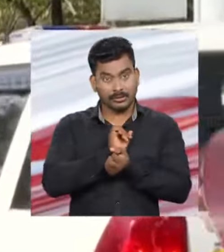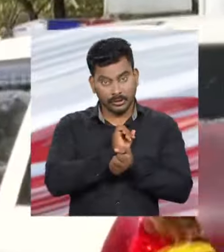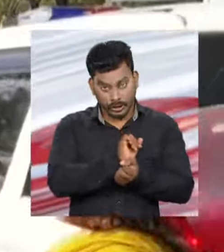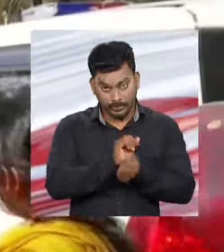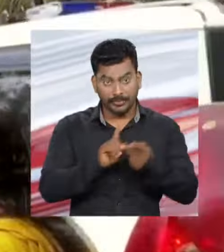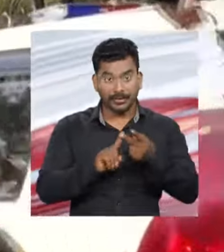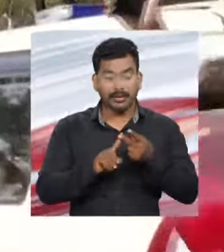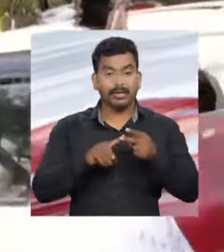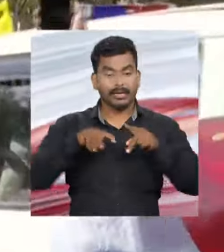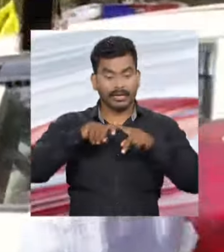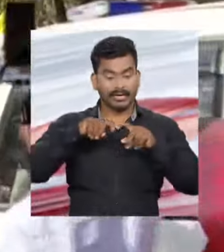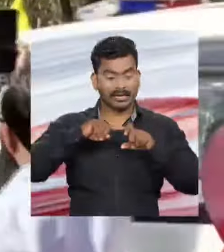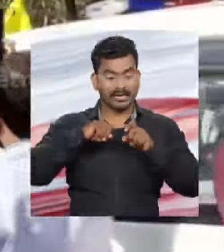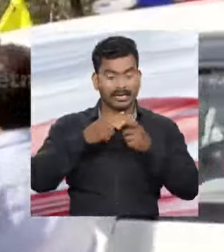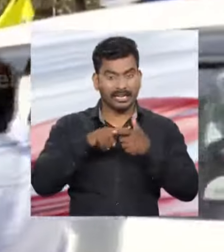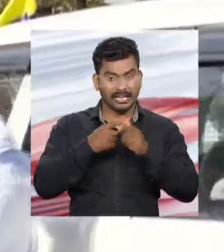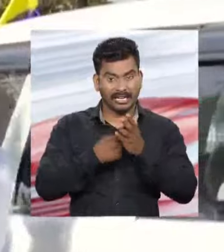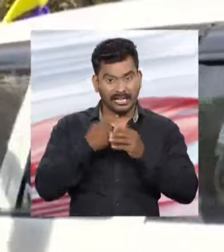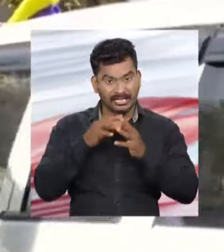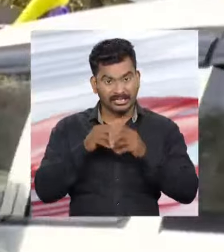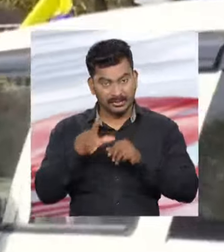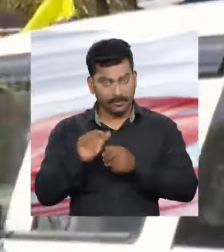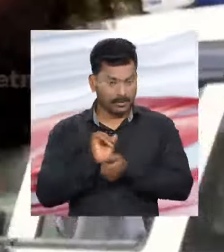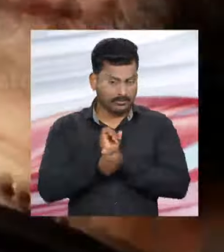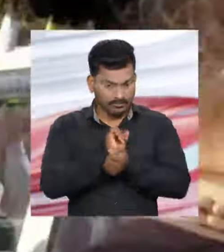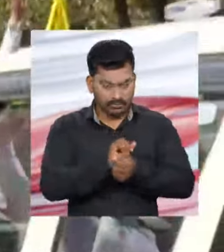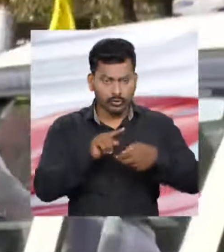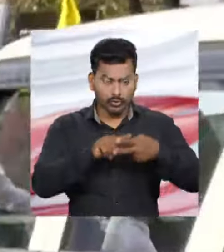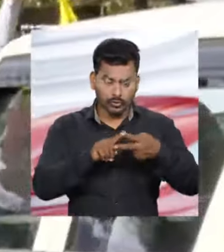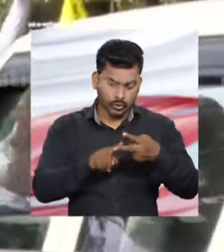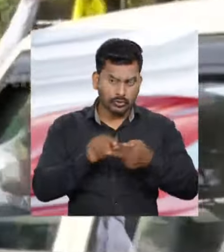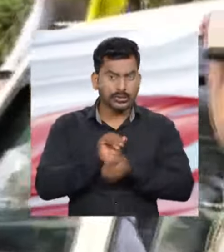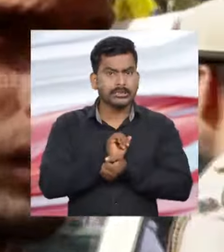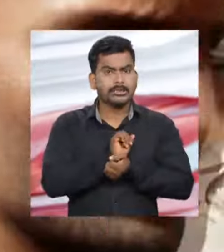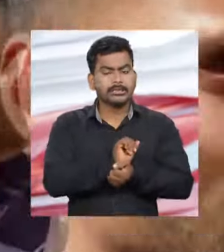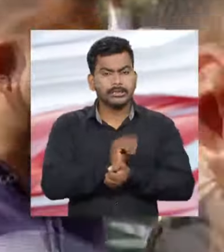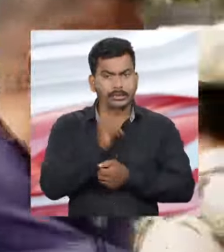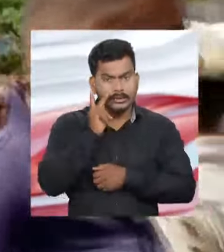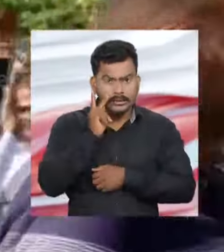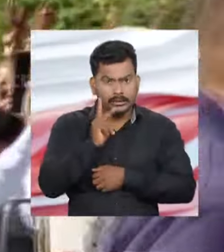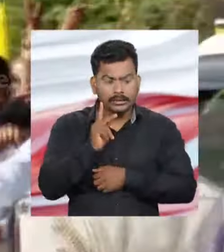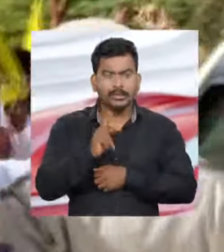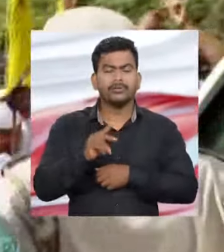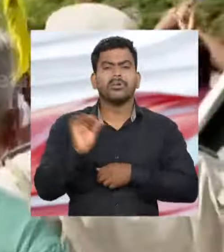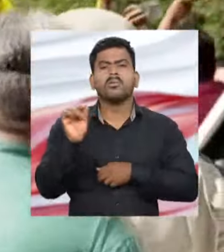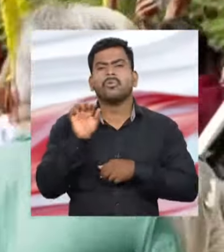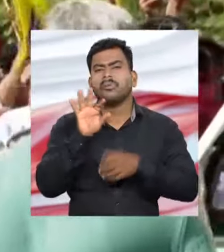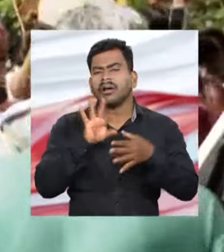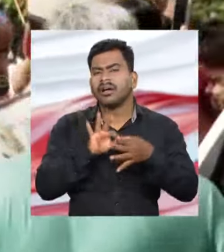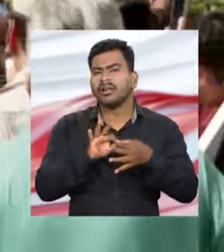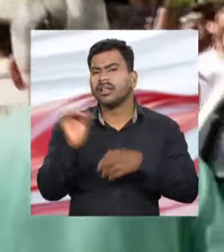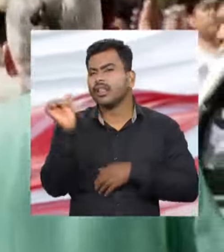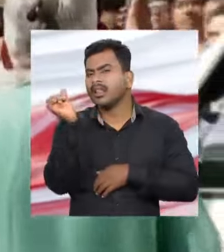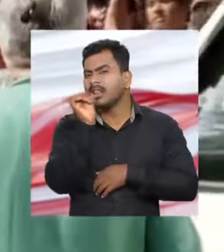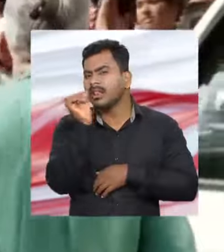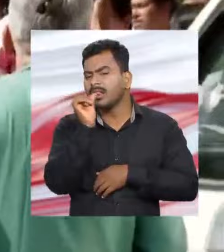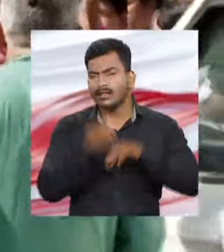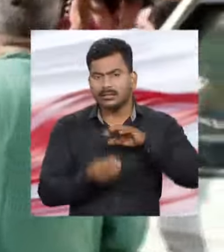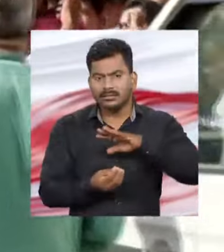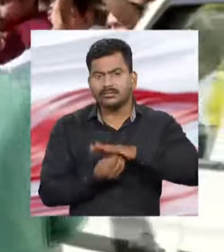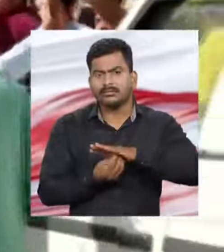പ്രതിഷേധിച്ചായിരുന്നു. ഇപ്പോഴെന്തായാലും ഇപ്പോൾ മുഖ്യമന്ത്രി സ്ഥാനത്തിരിക്കുന്ന ഒരാളെ അറസ്റ്റ് ചെയ്ത് കൊണ്ടുപോകുന്ന മദ്യനയ കേസിലാണെങ്കിൽ പോലും അത് രാഷ്ട്രീയ